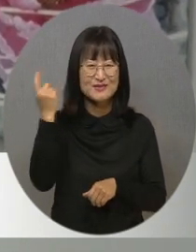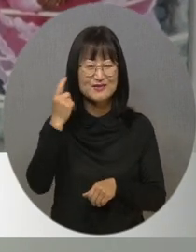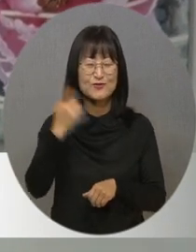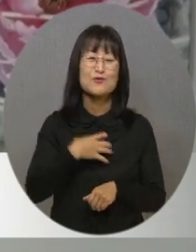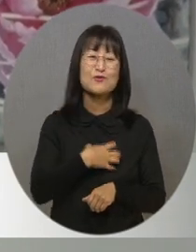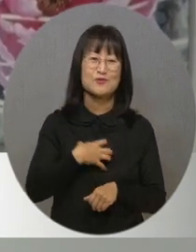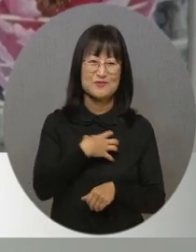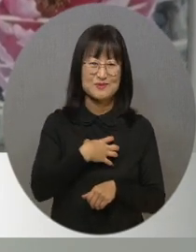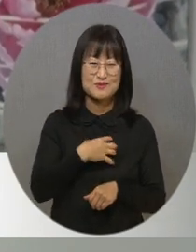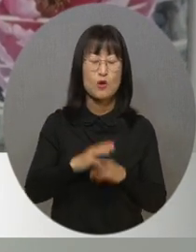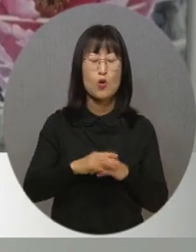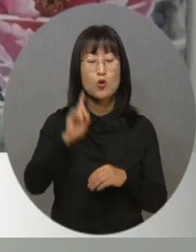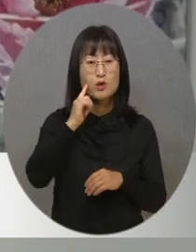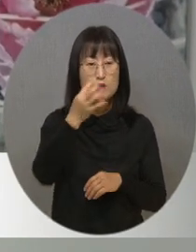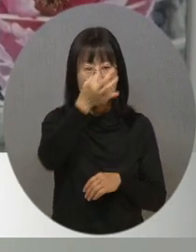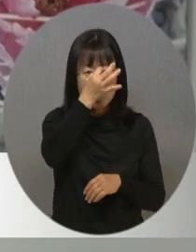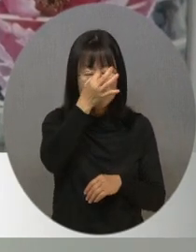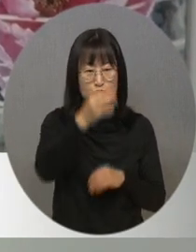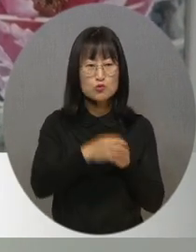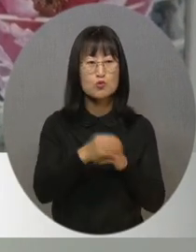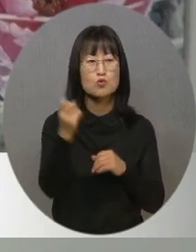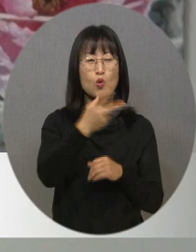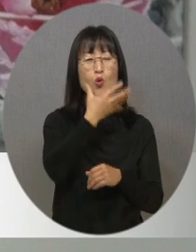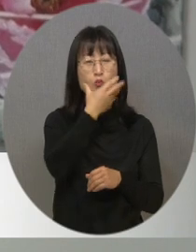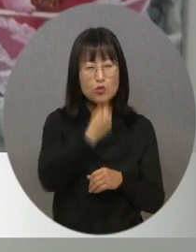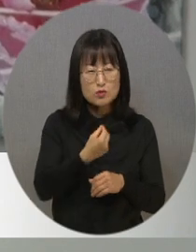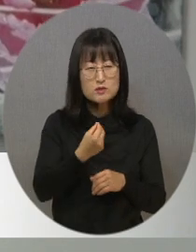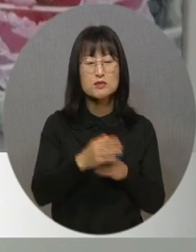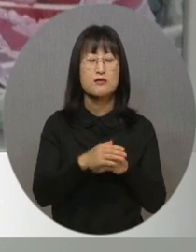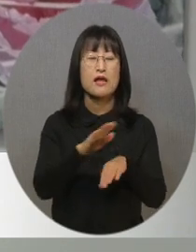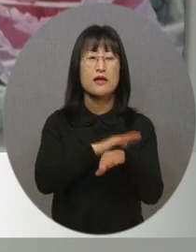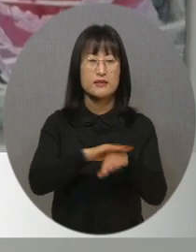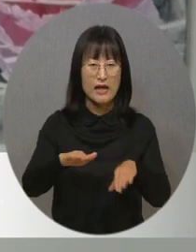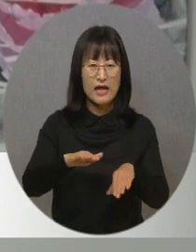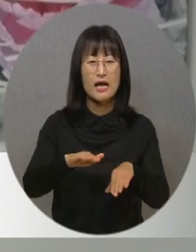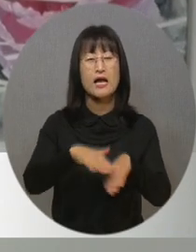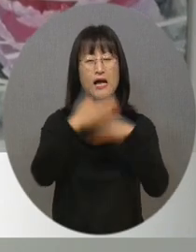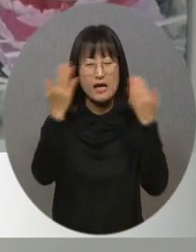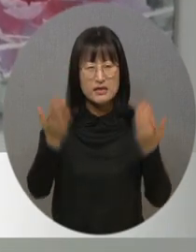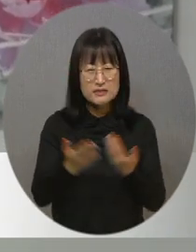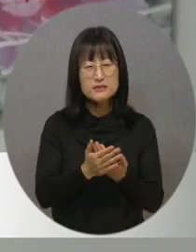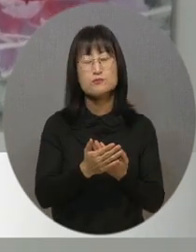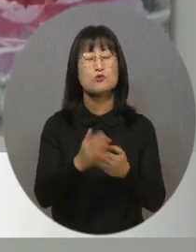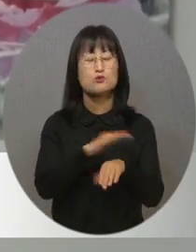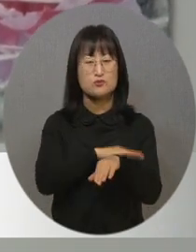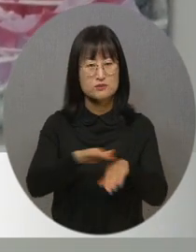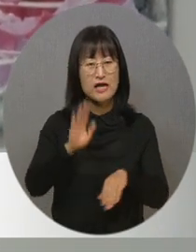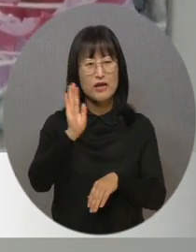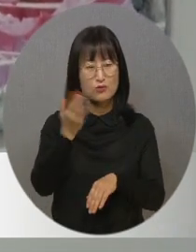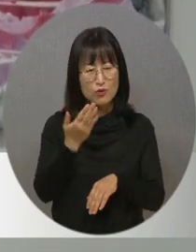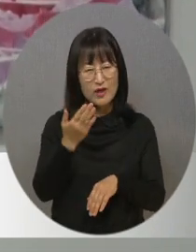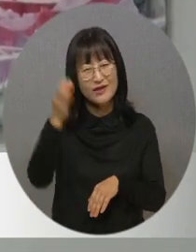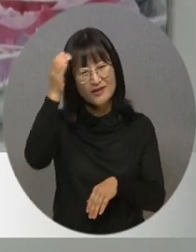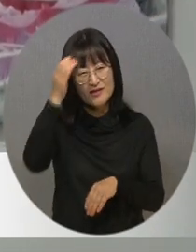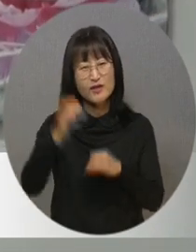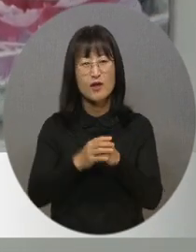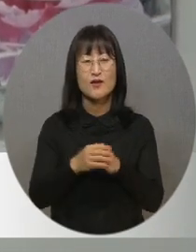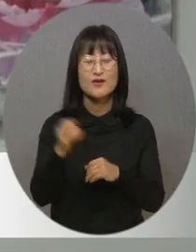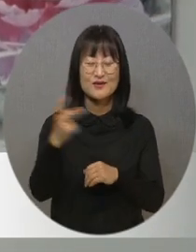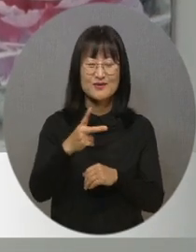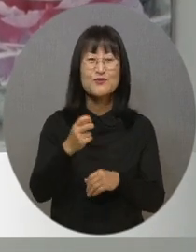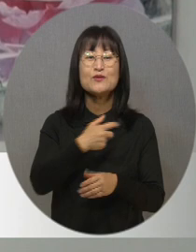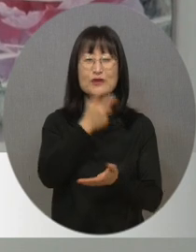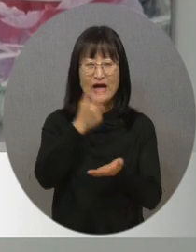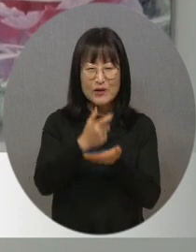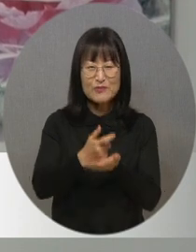뭐 예술도 그렇고 복지도 그렇고 다 뭐 잘 돼야 되는데 또 너무 이렇게